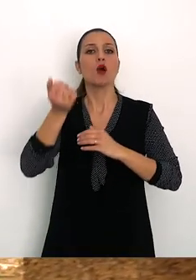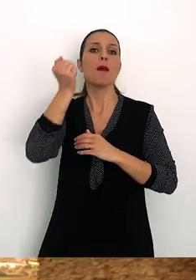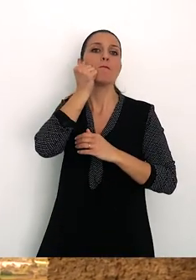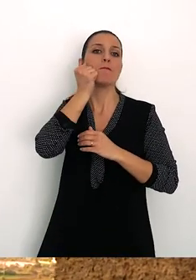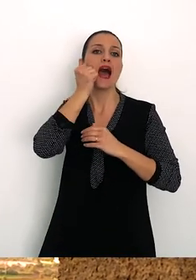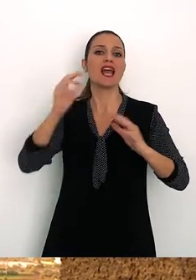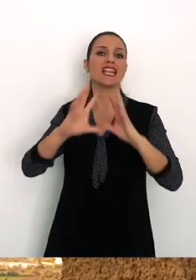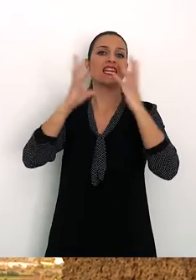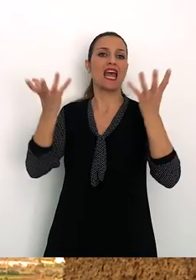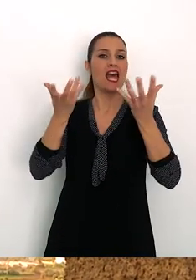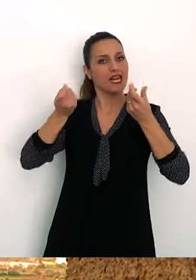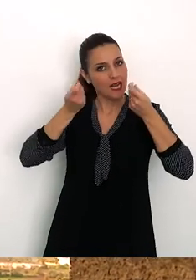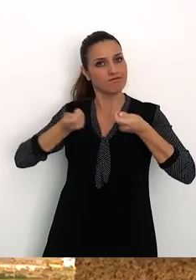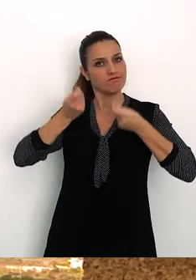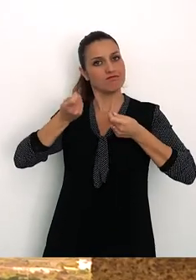Terra.